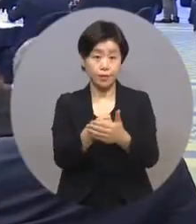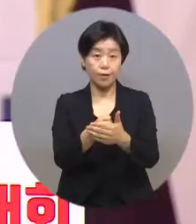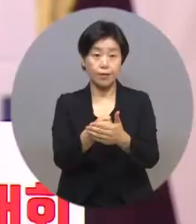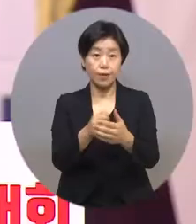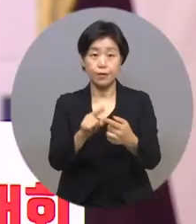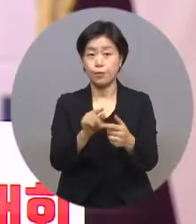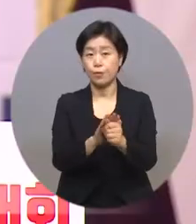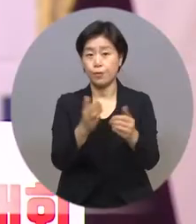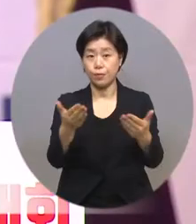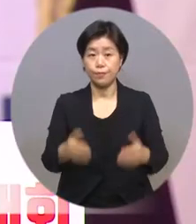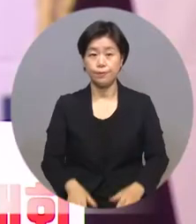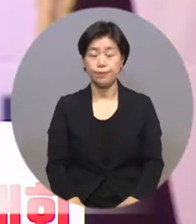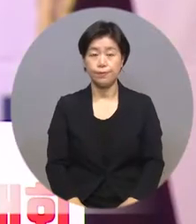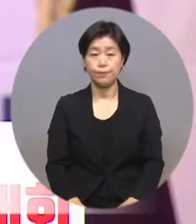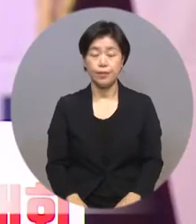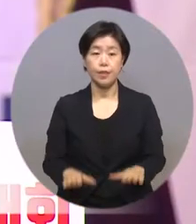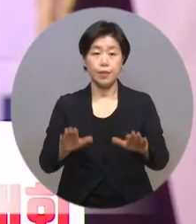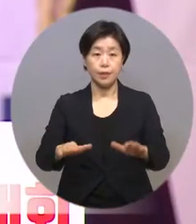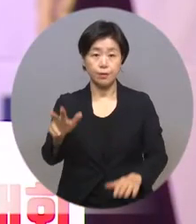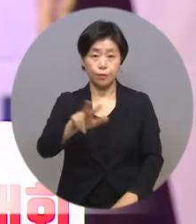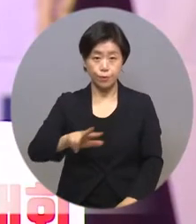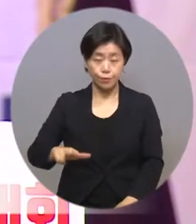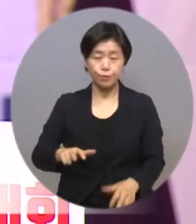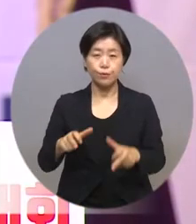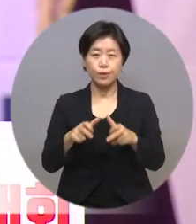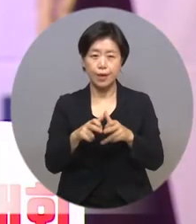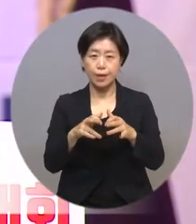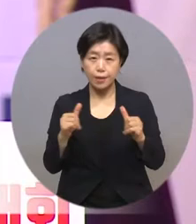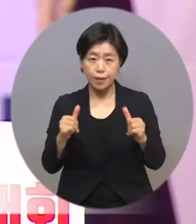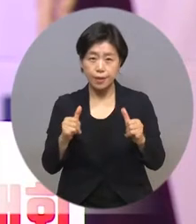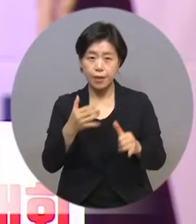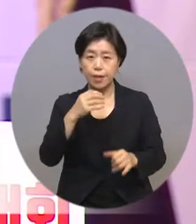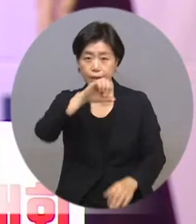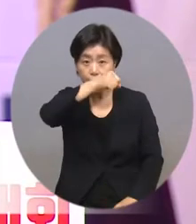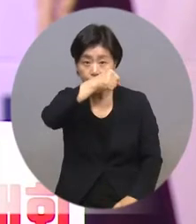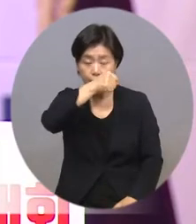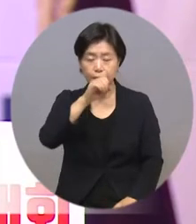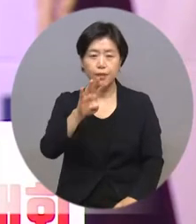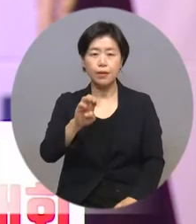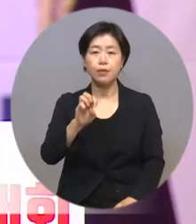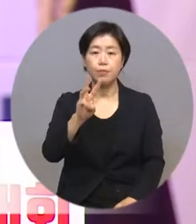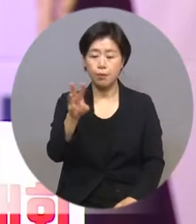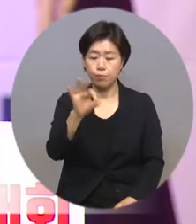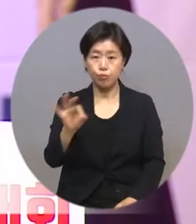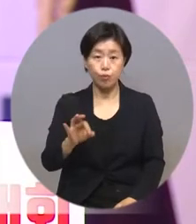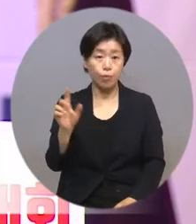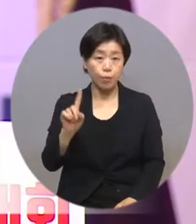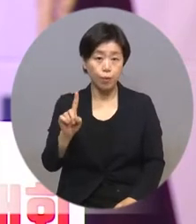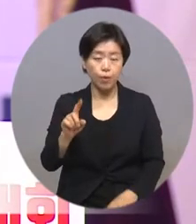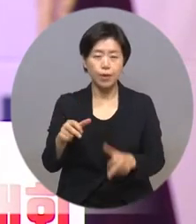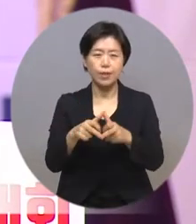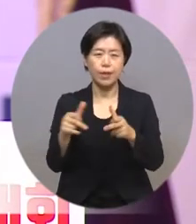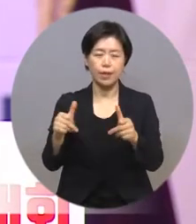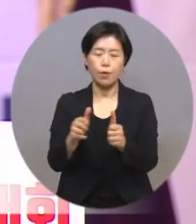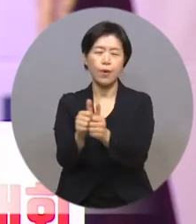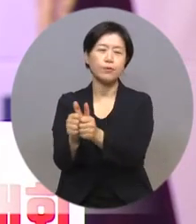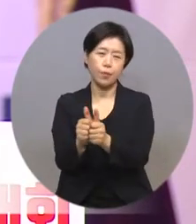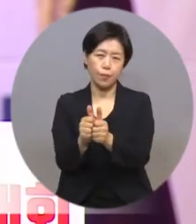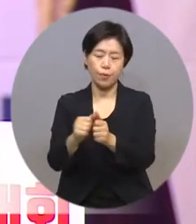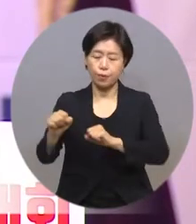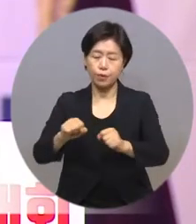취지입니다. 현재 전체 장애인 복지 예산의 43%를 차지하는 장애인 활동